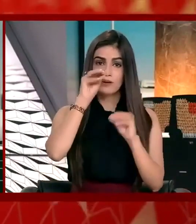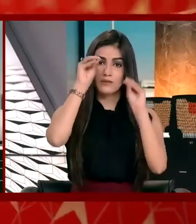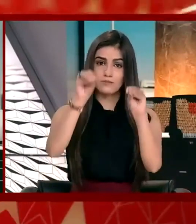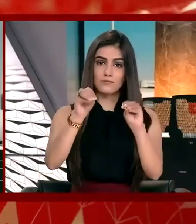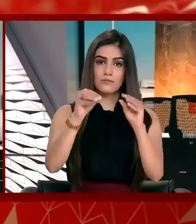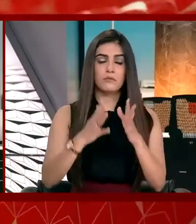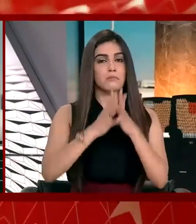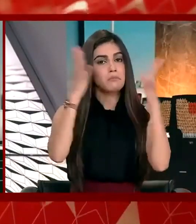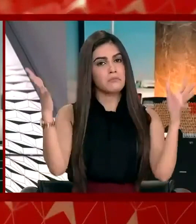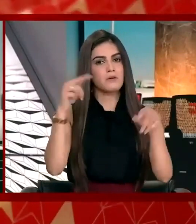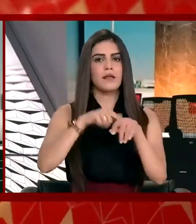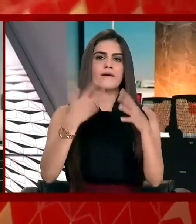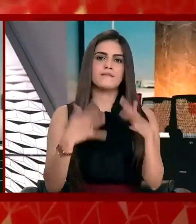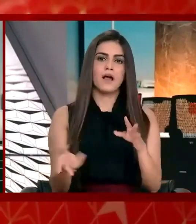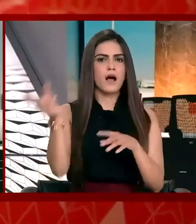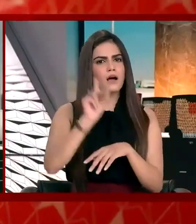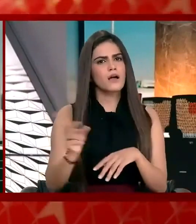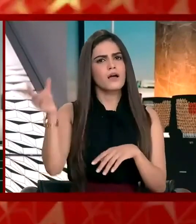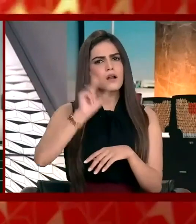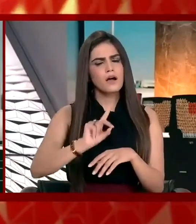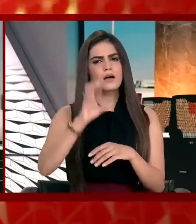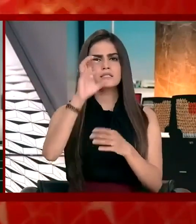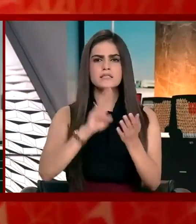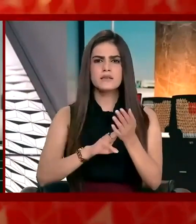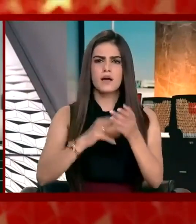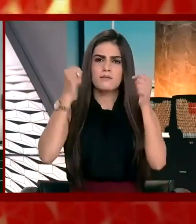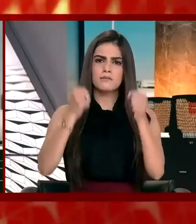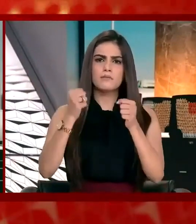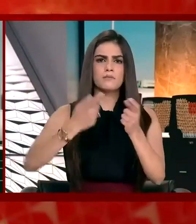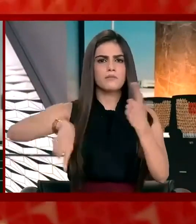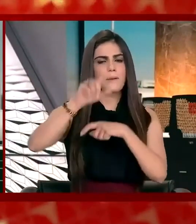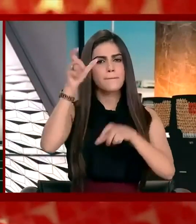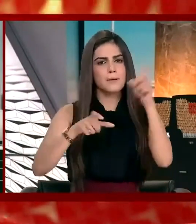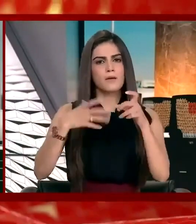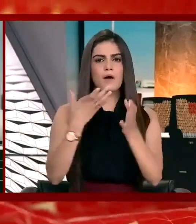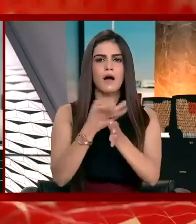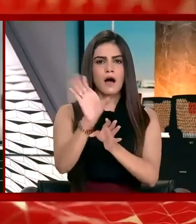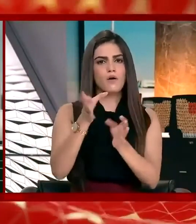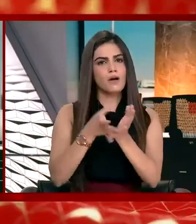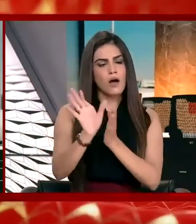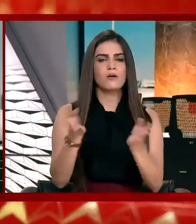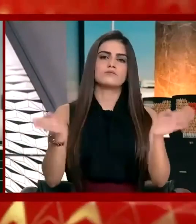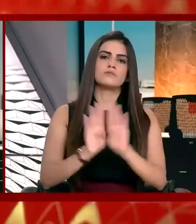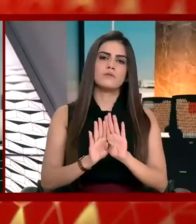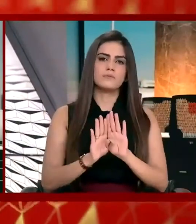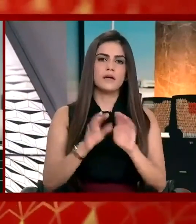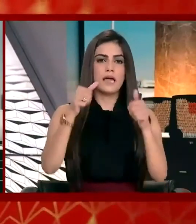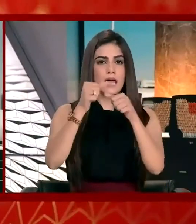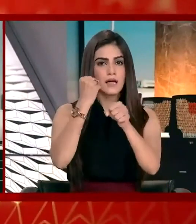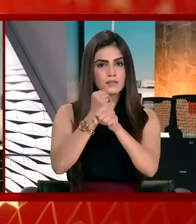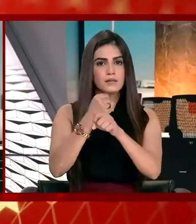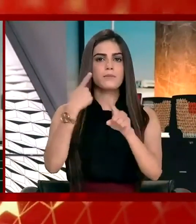है बहुत हो चुका बार-बार सीएम पद के अधिकारों को कम करने की कोशिश बंद करो ये